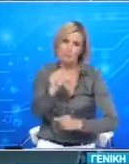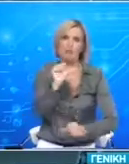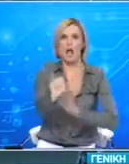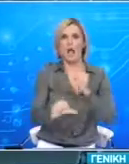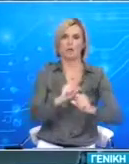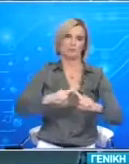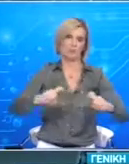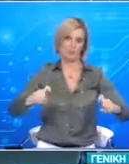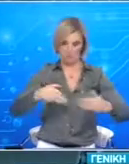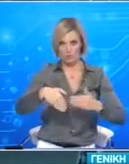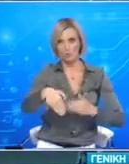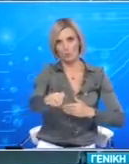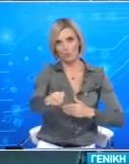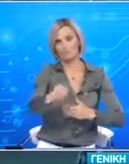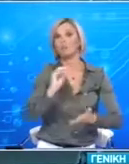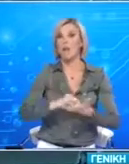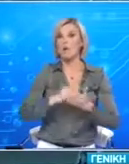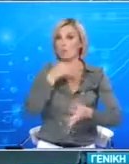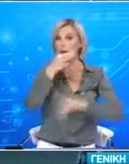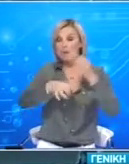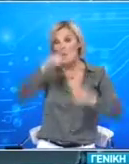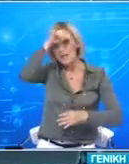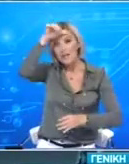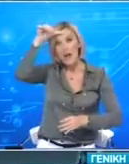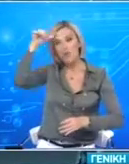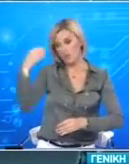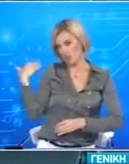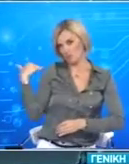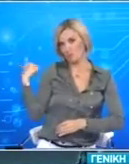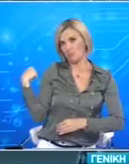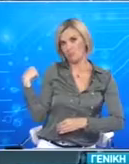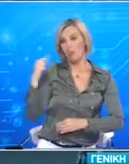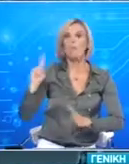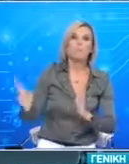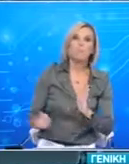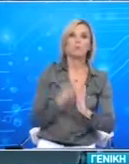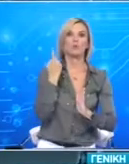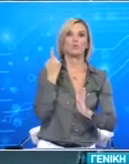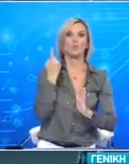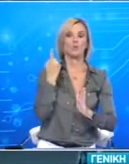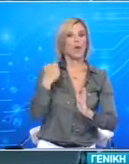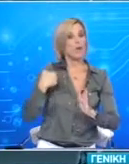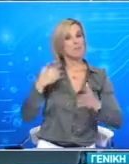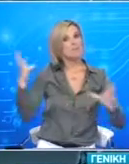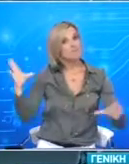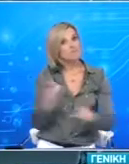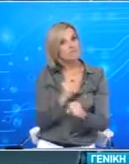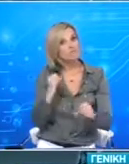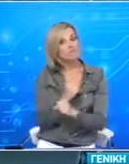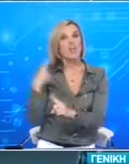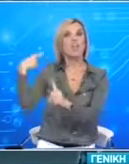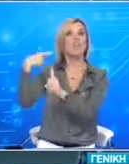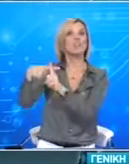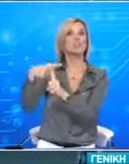2020. Και θέλω να τονίσω ότι το καλοκαίρι του 2020, για πρώτη φορά στη σύγχρονη ιστορία, είχαμε ένα θετικό